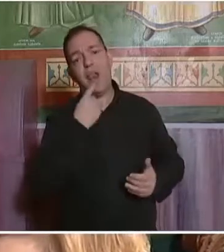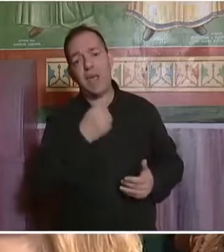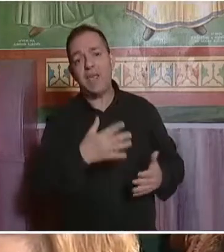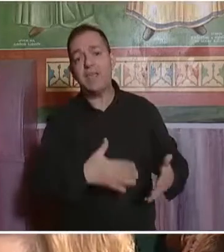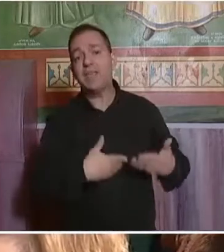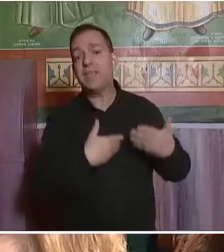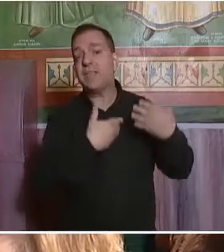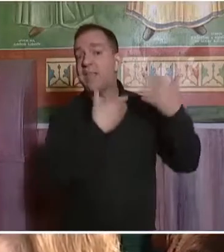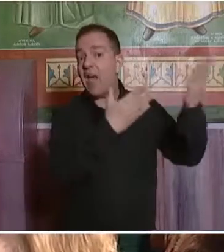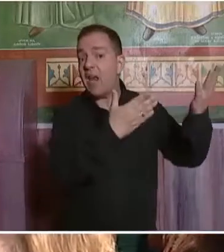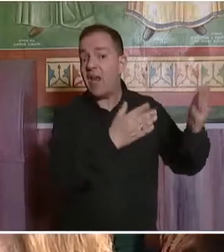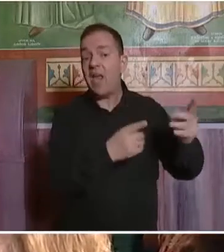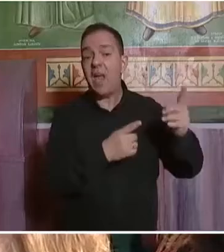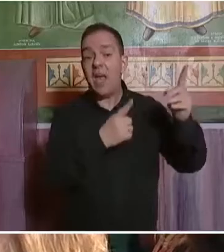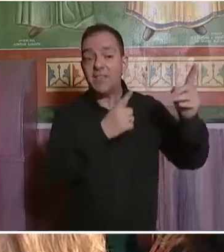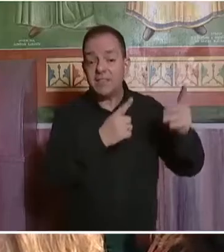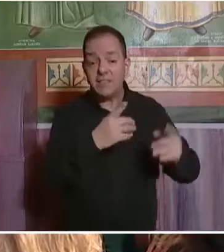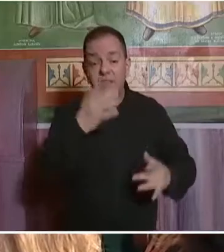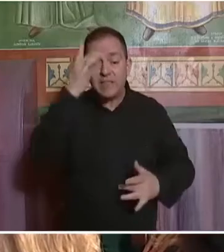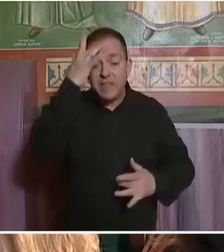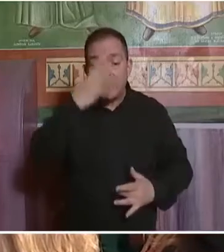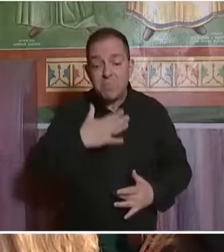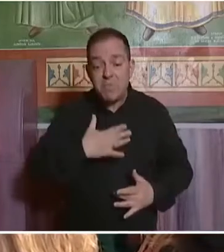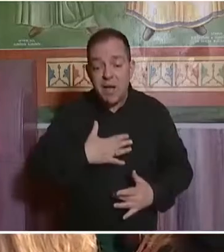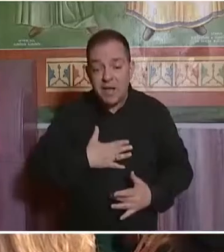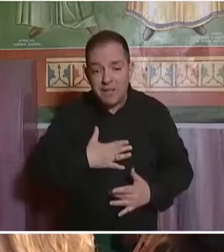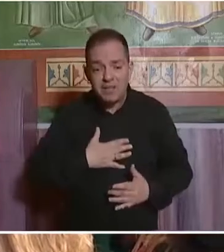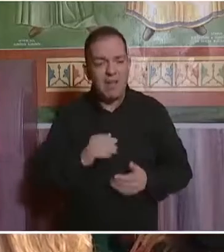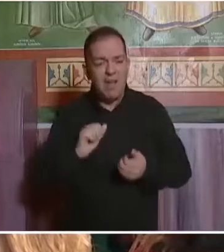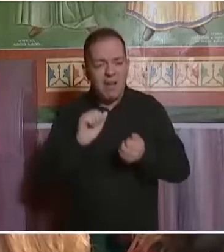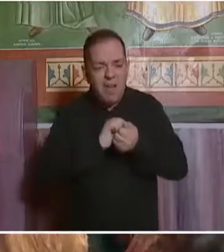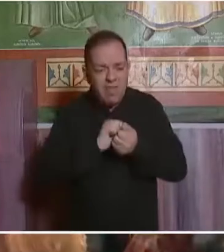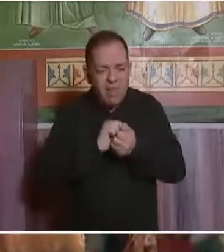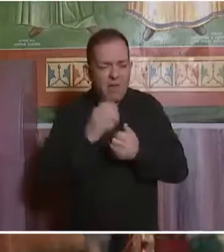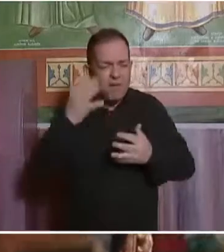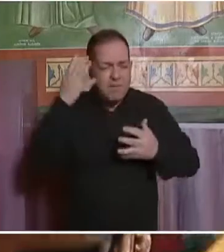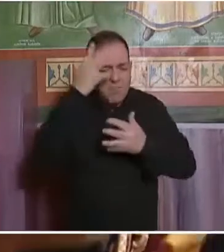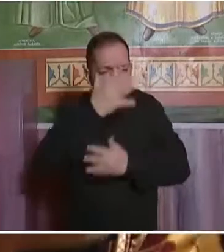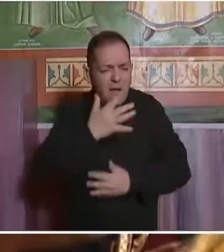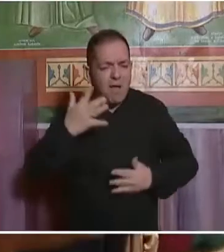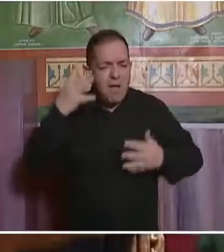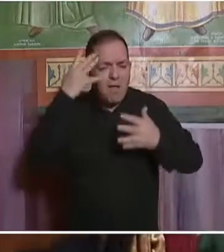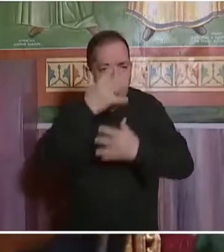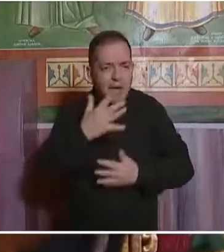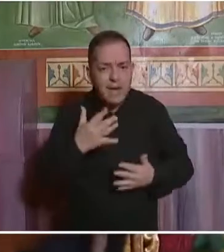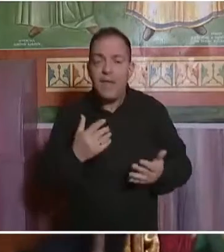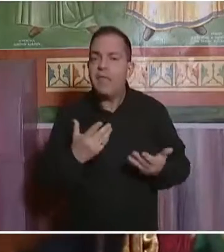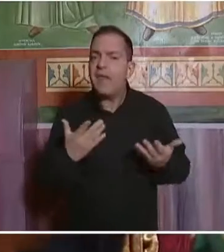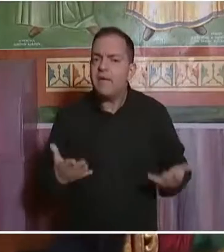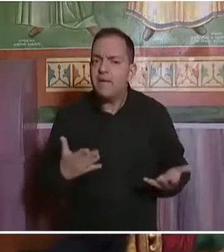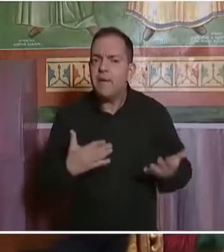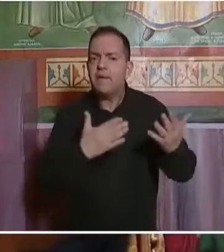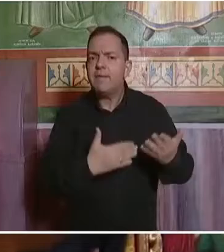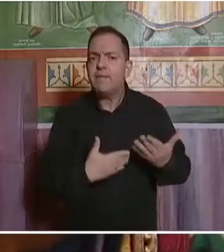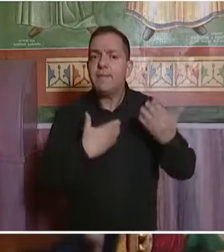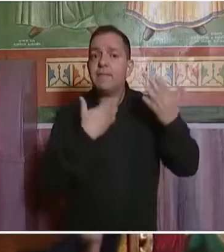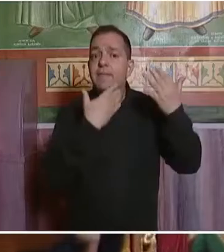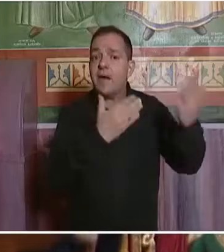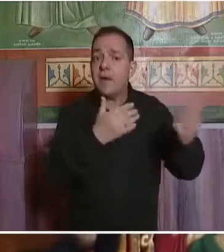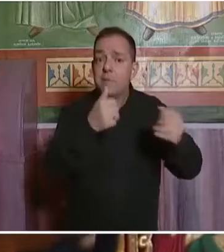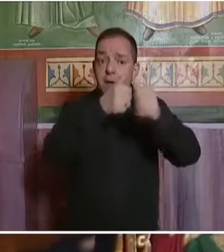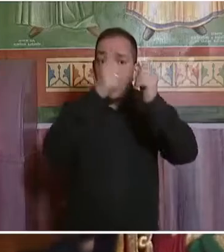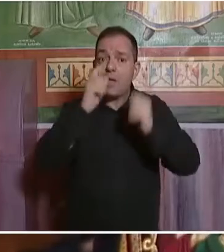λουτήρ εκ πλήνων συνείδηση». Δηλαδή «Χαίρε